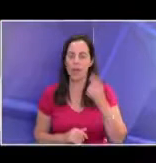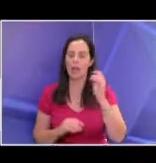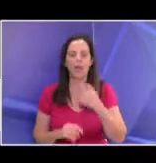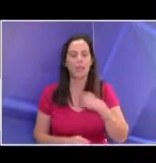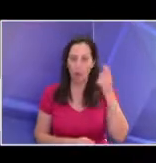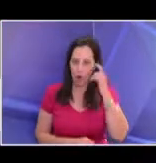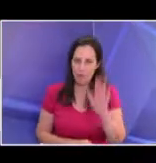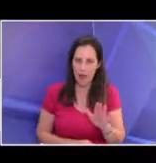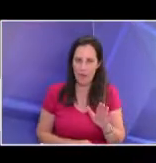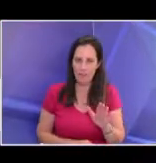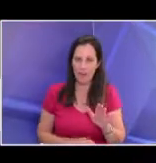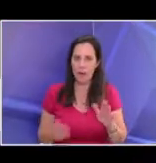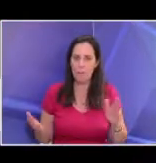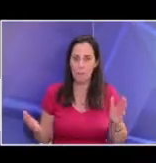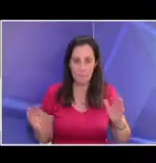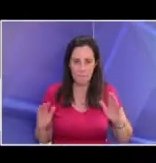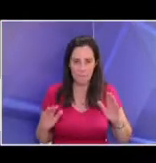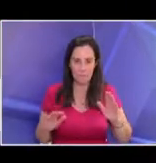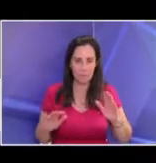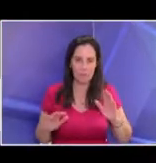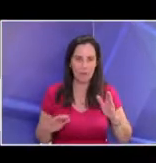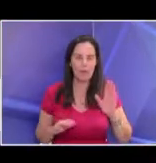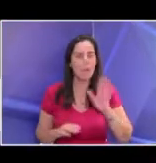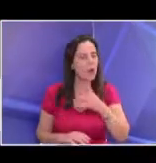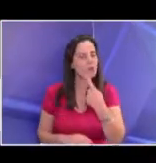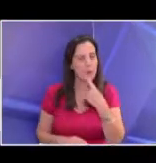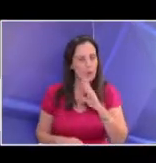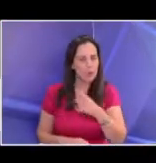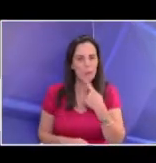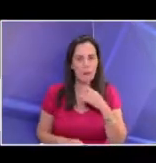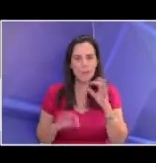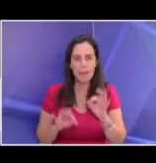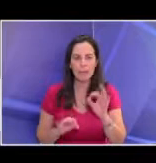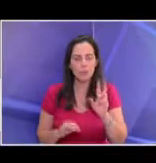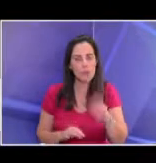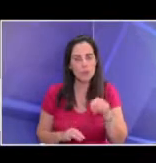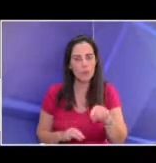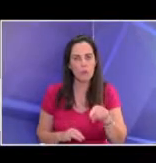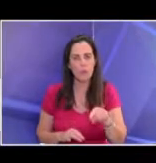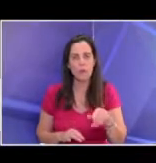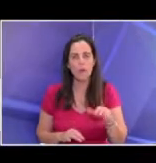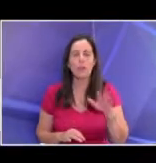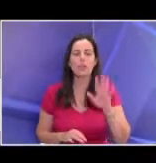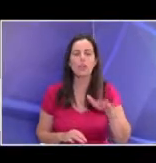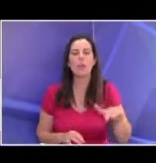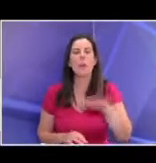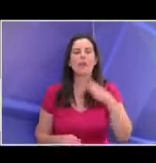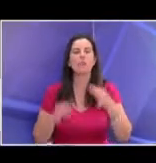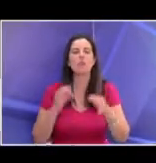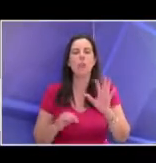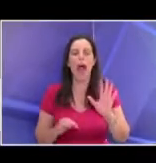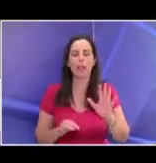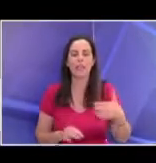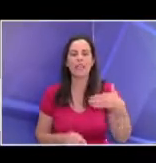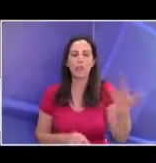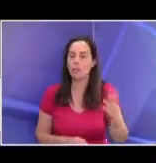אני חושבת אבל שמה שאתה, כאילו, בין השורות שלך, מה שנאמר זה שבעצם נוצרת פה כאילו מערכת משפט חיצונית, אבל מה